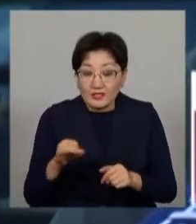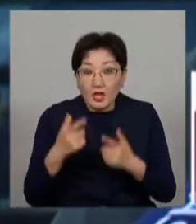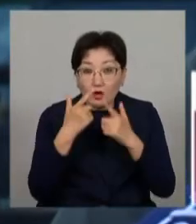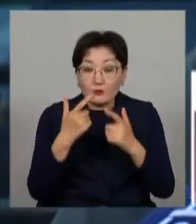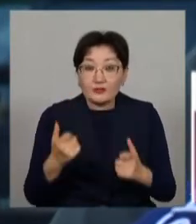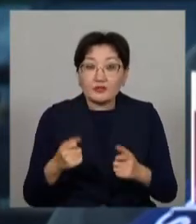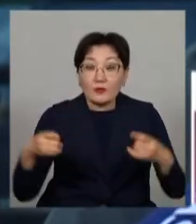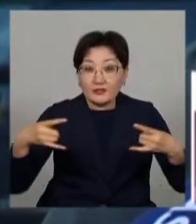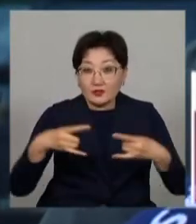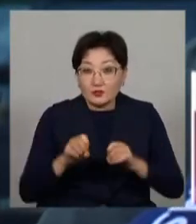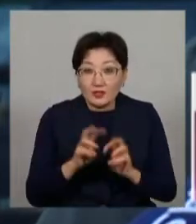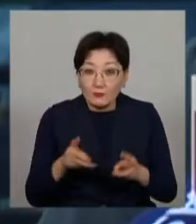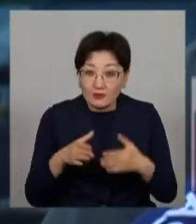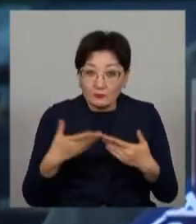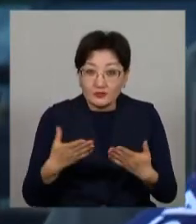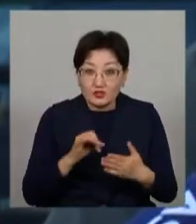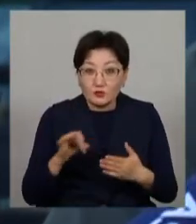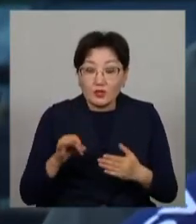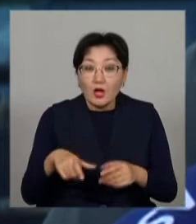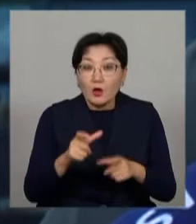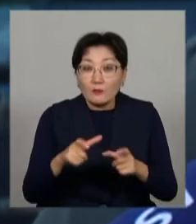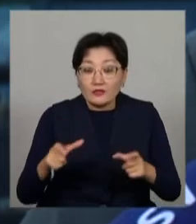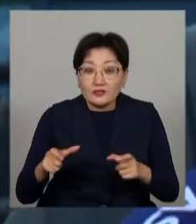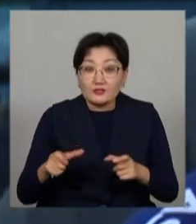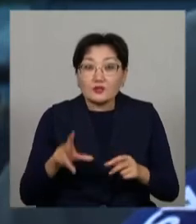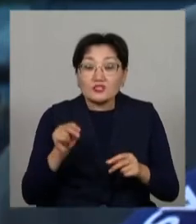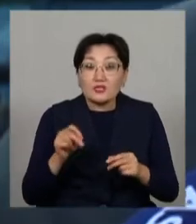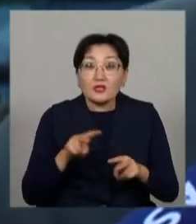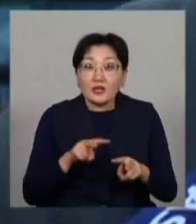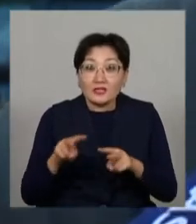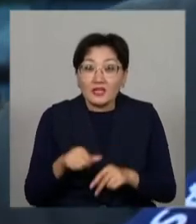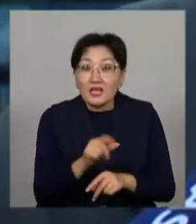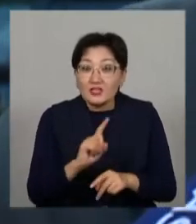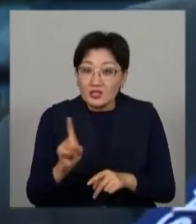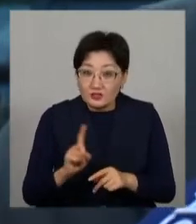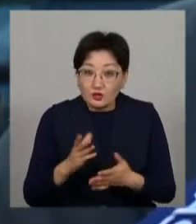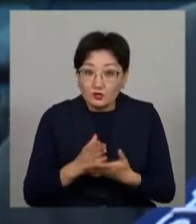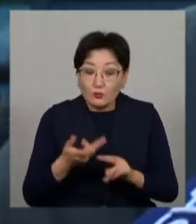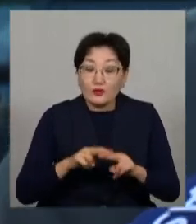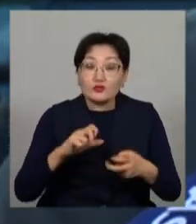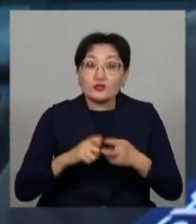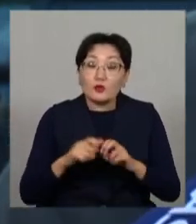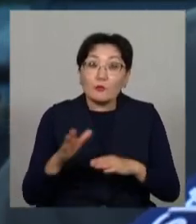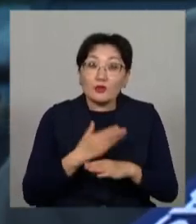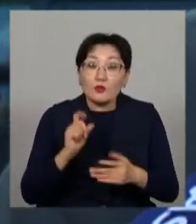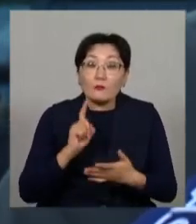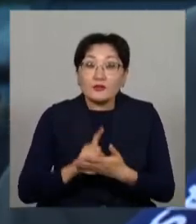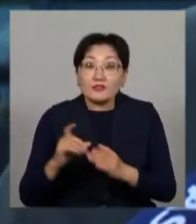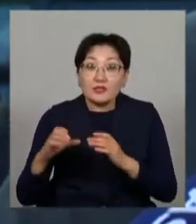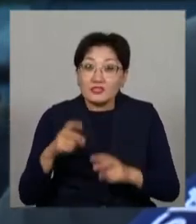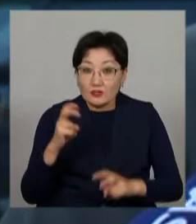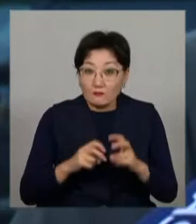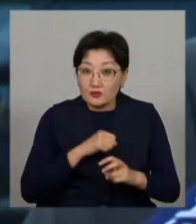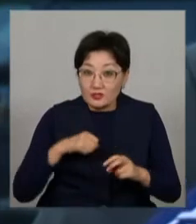ақпараттық монитормен қамтылмаған. Сондай жолаушылар ағынның қадағалайтын датчиктері болмаған. Осы кемшіліктерді жою міндетін зауыт өз мойнына